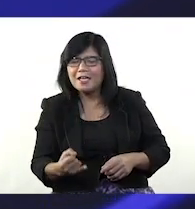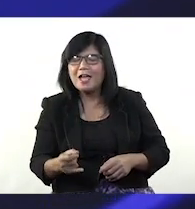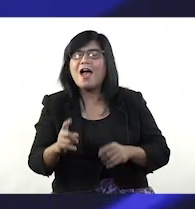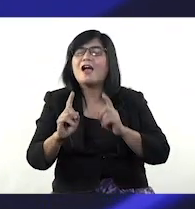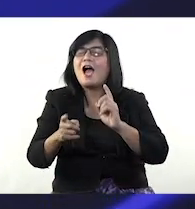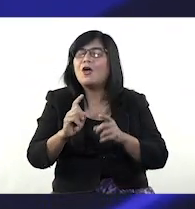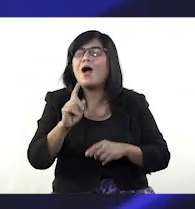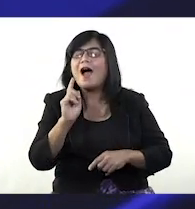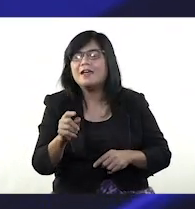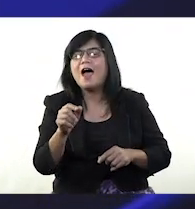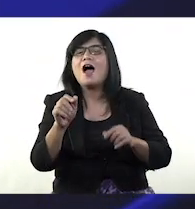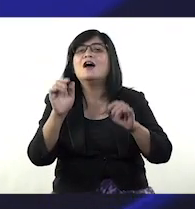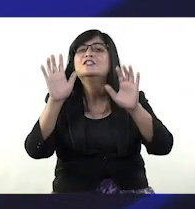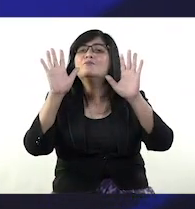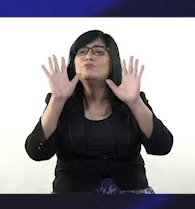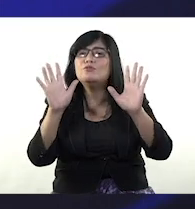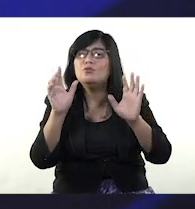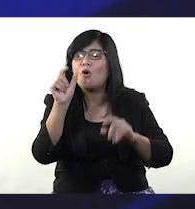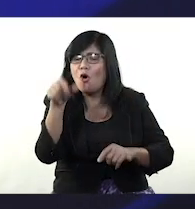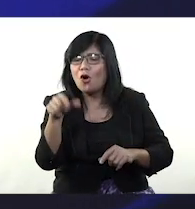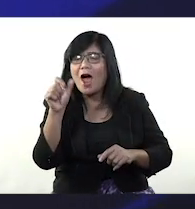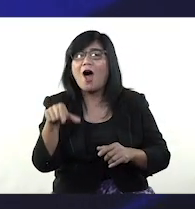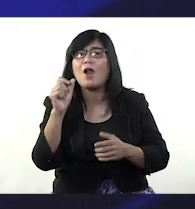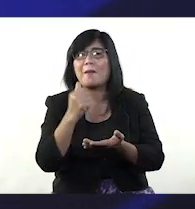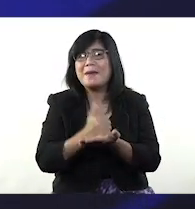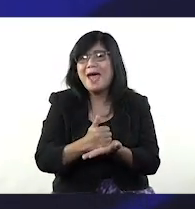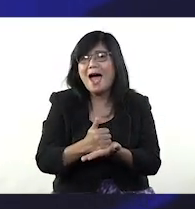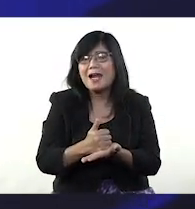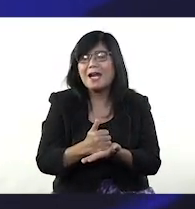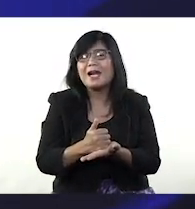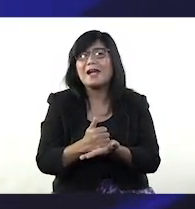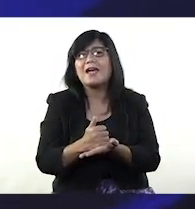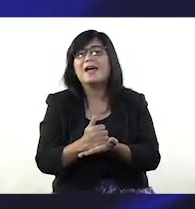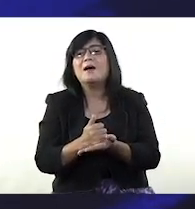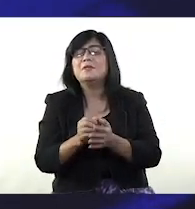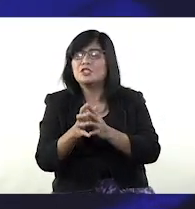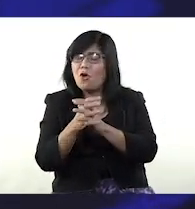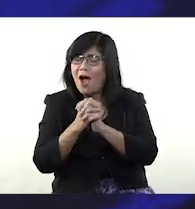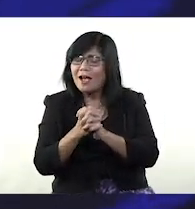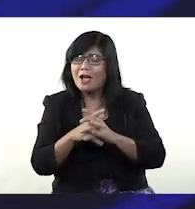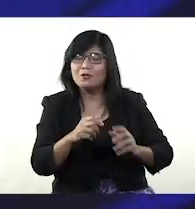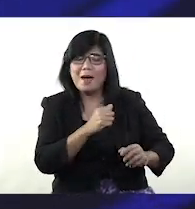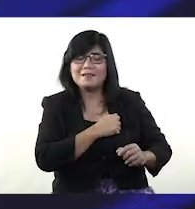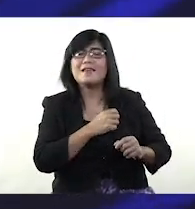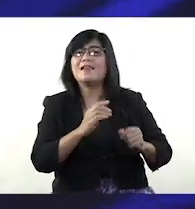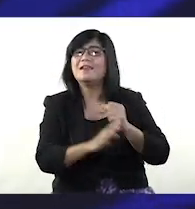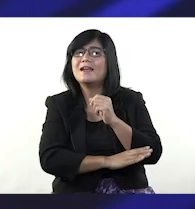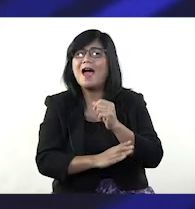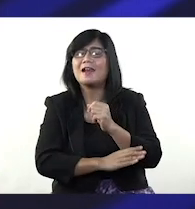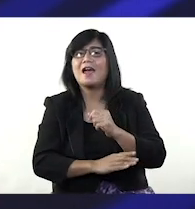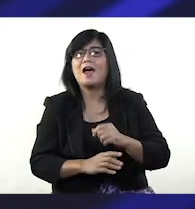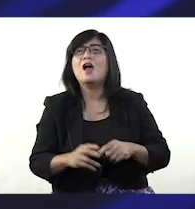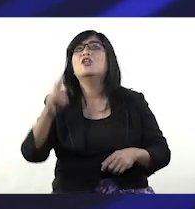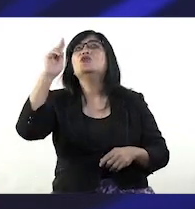sepuluh orang benar masih ada orang yang punya pembantu untuk kotanya untuk negerinya untuk daerah jatuh bangsanya